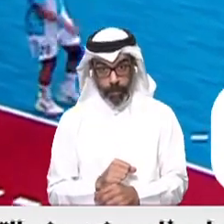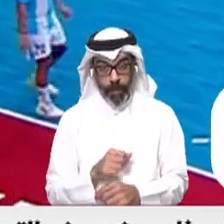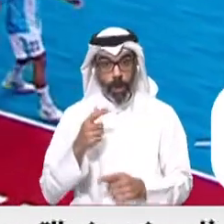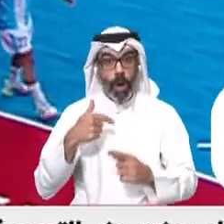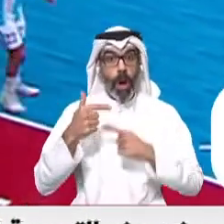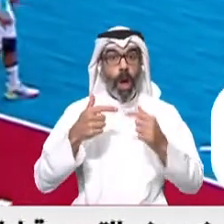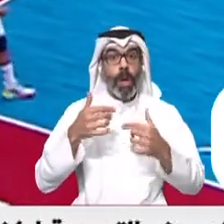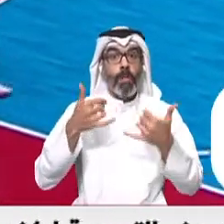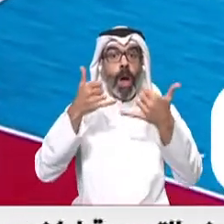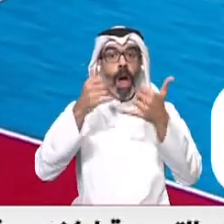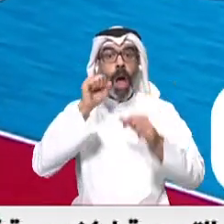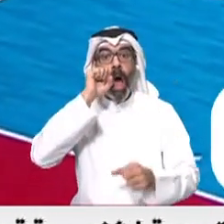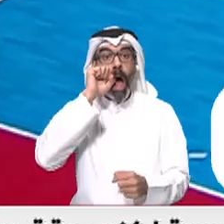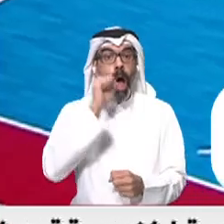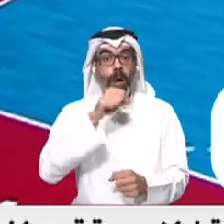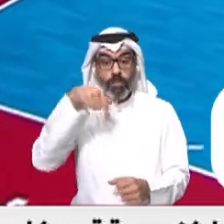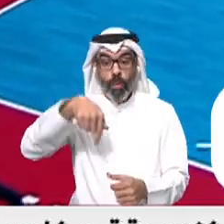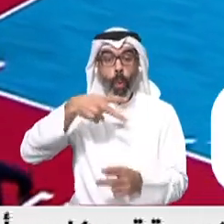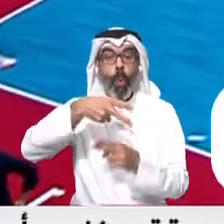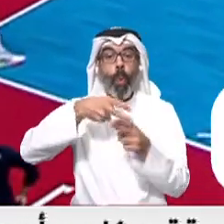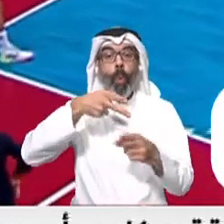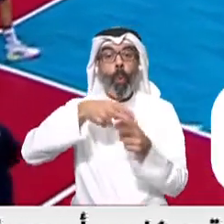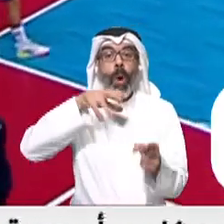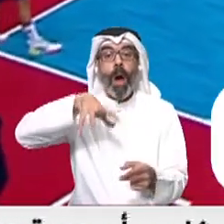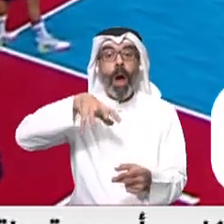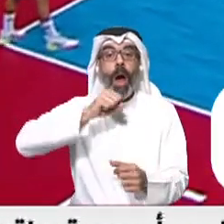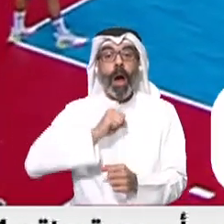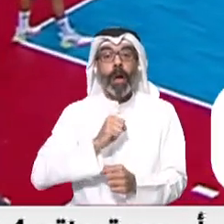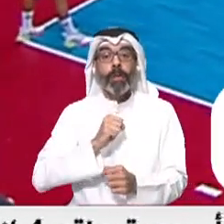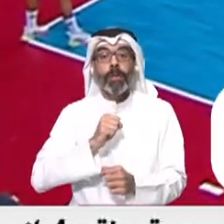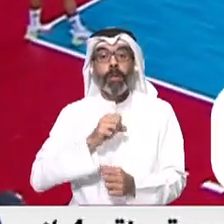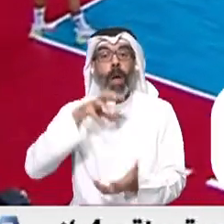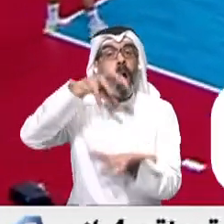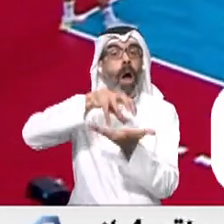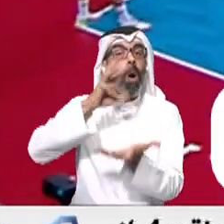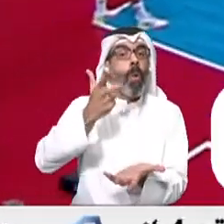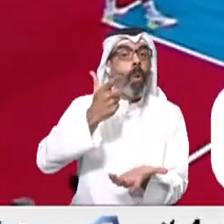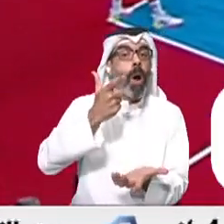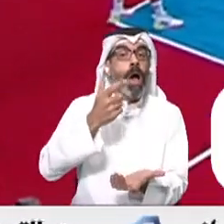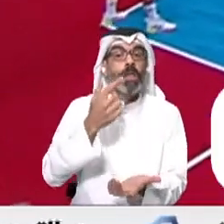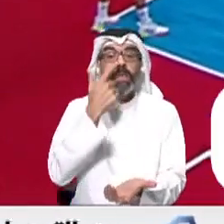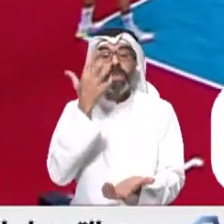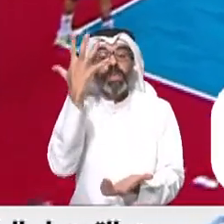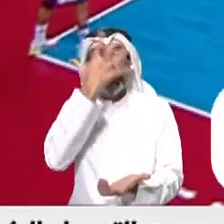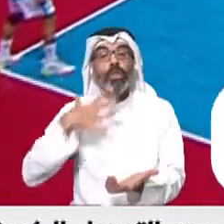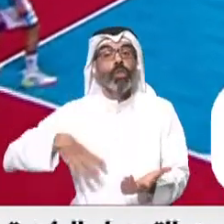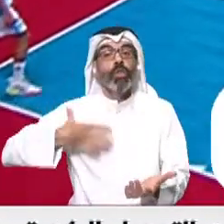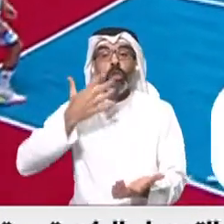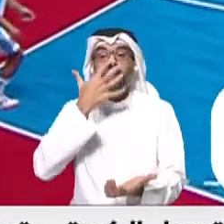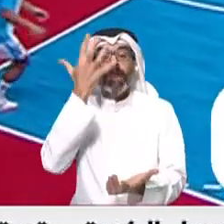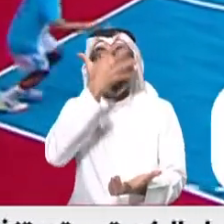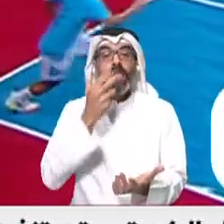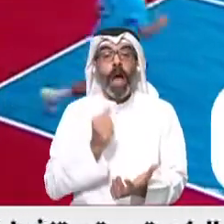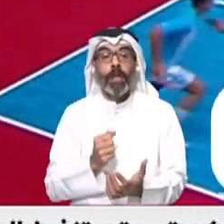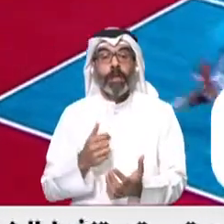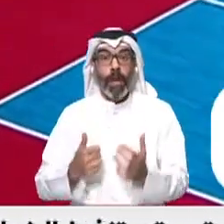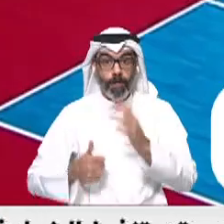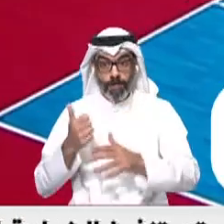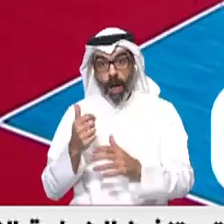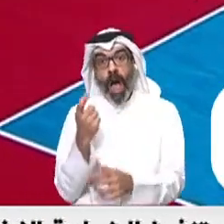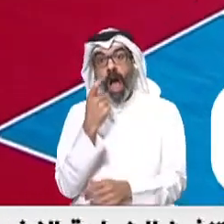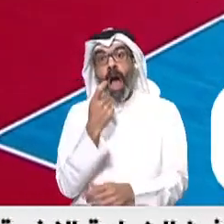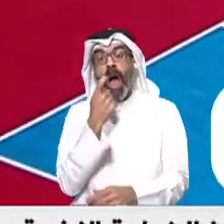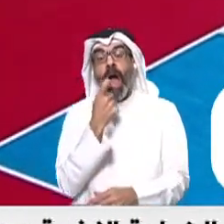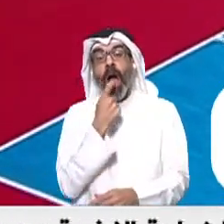والكاس لكره اليد المقامه حاليا على مجمع الشيخ سعد العبد الله لصلاه المغطه وفي لقاء اخر تغلب القادسيه على